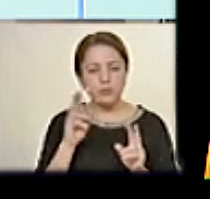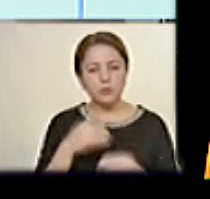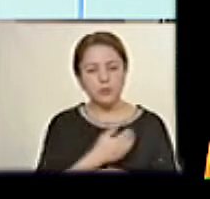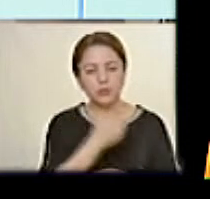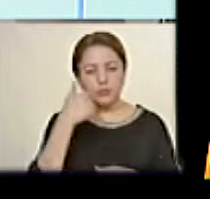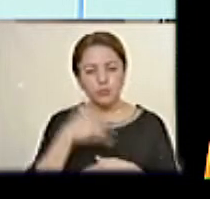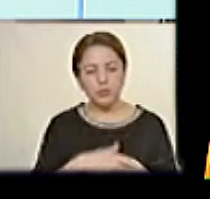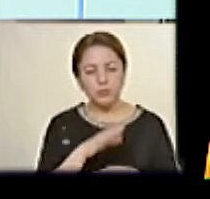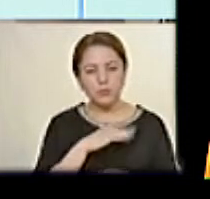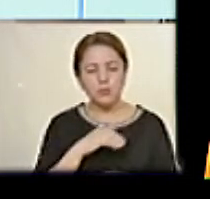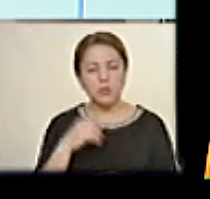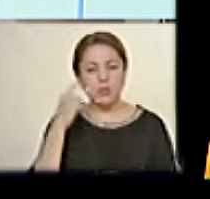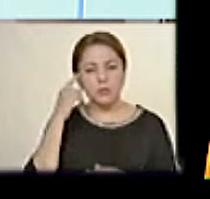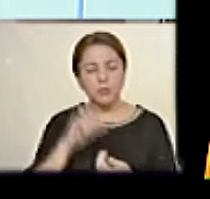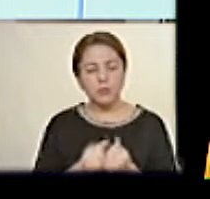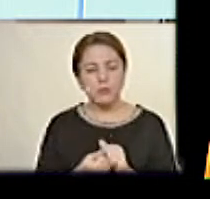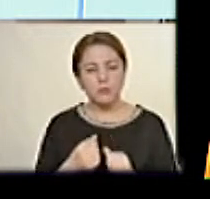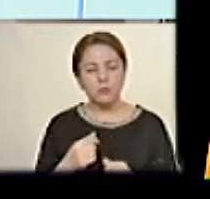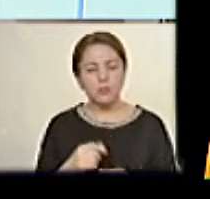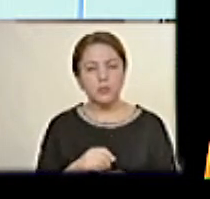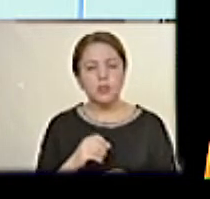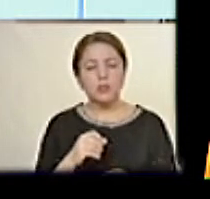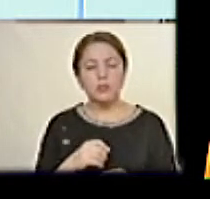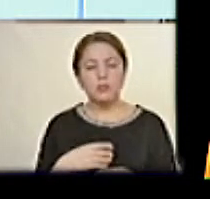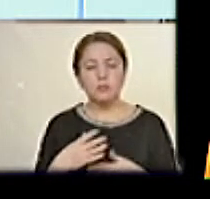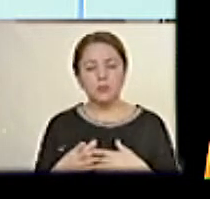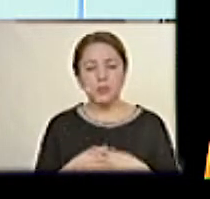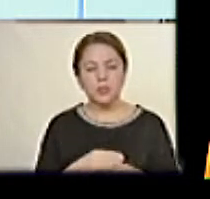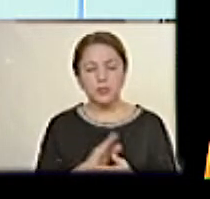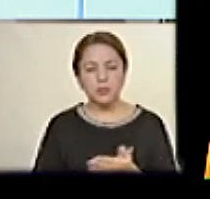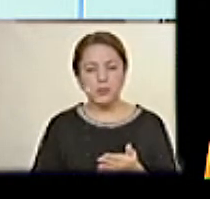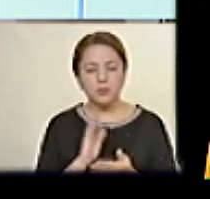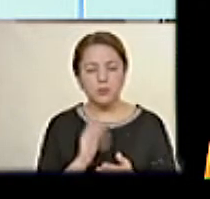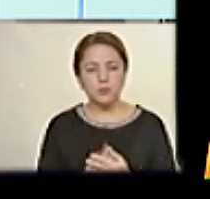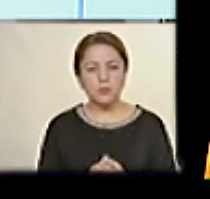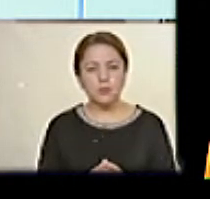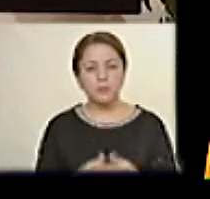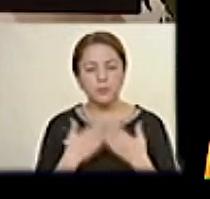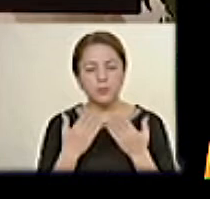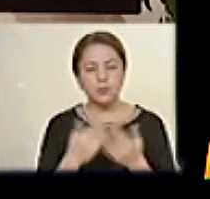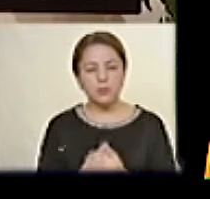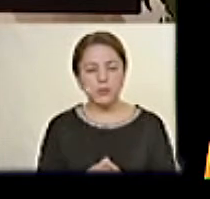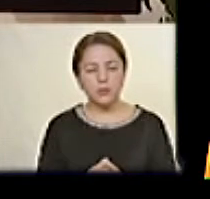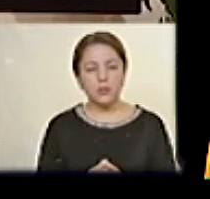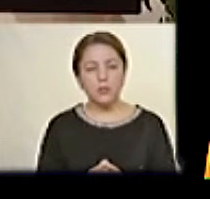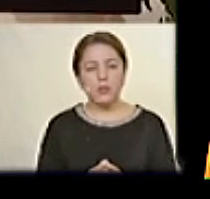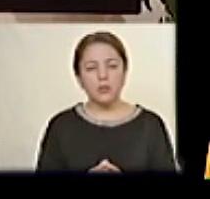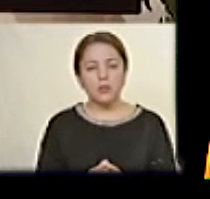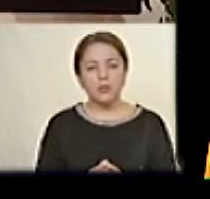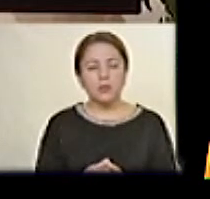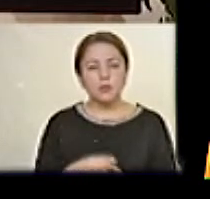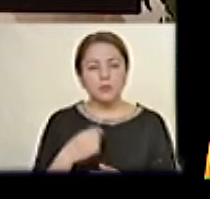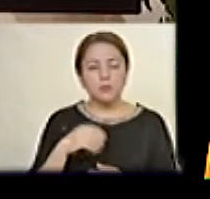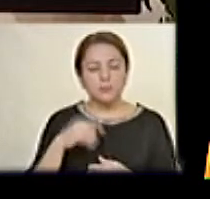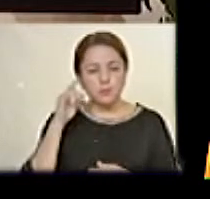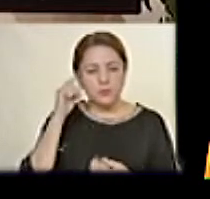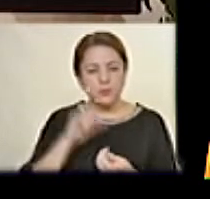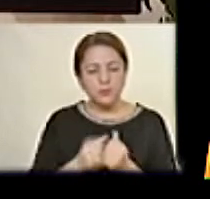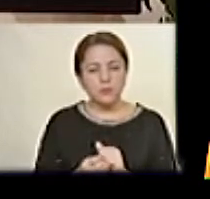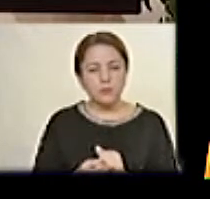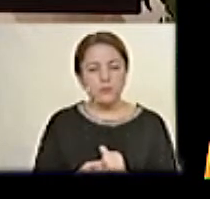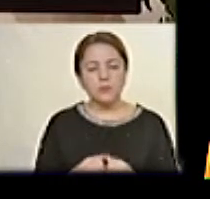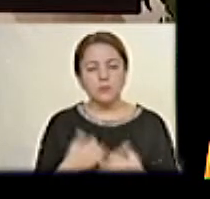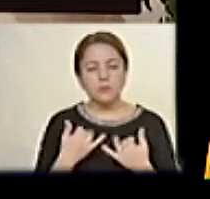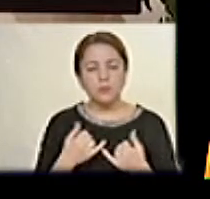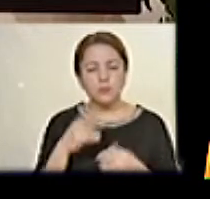bo'lsa, mavzuga oid mustahkamlashni birgalikda takrorlab olamiz. Ya'ni ana shu mustahkamlash jarayonida sizlarga bugungi mavzuyimiz